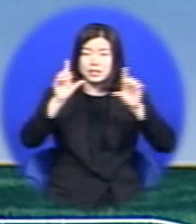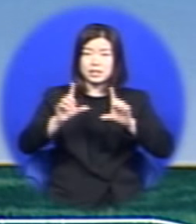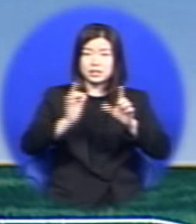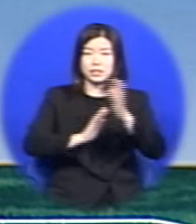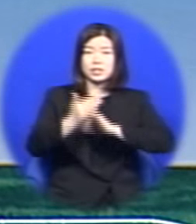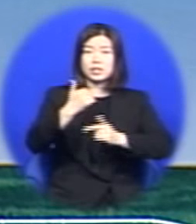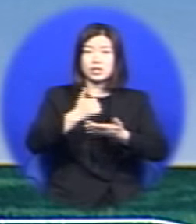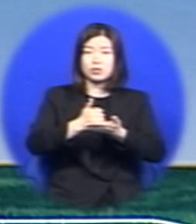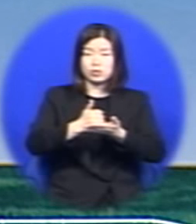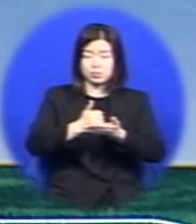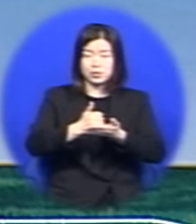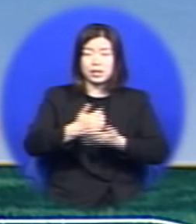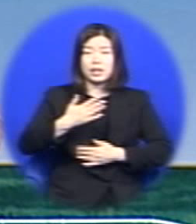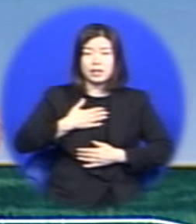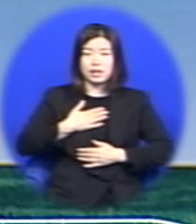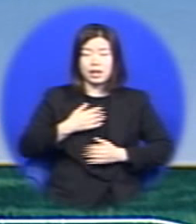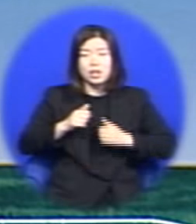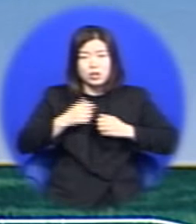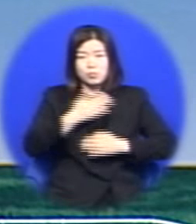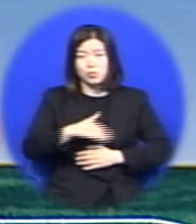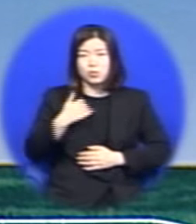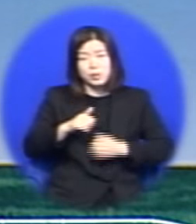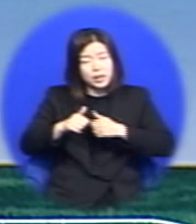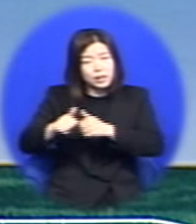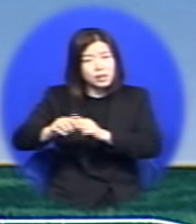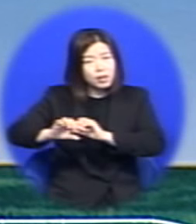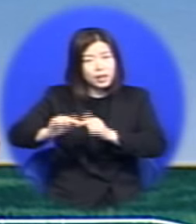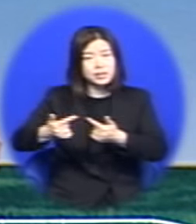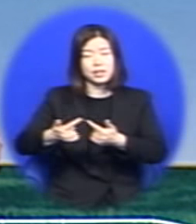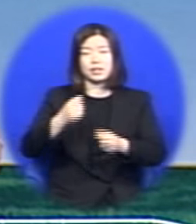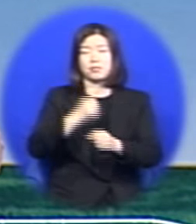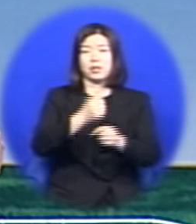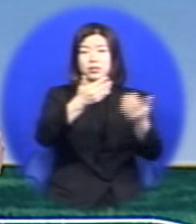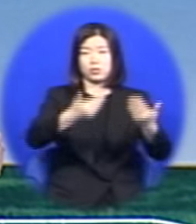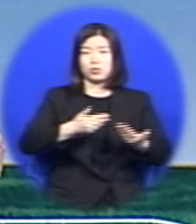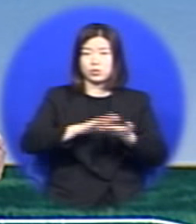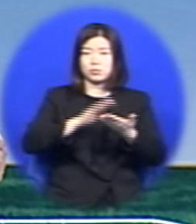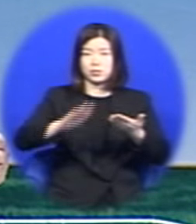예수님께서 나로 육신을 끌려가지 않게 만드시는 것입니다.